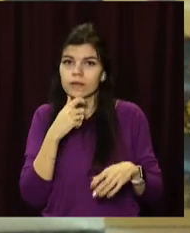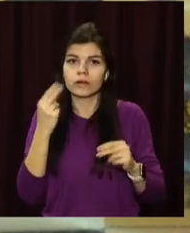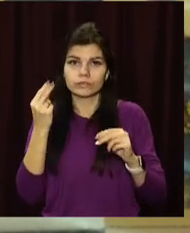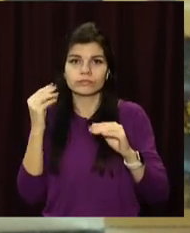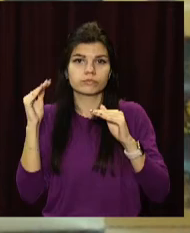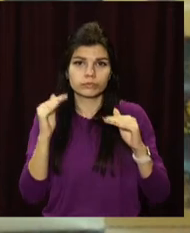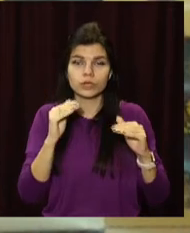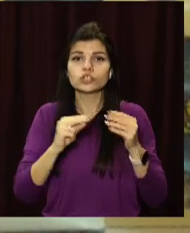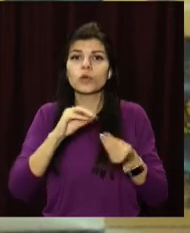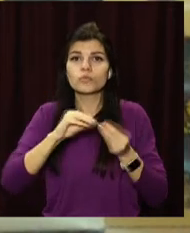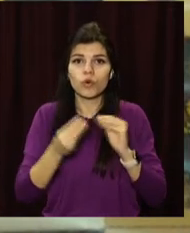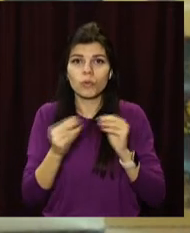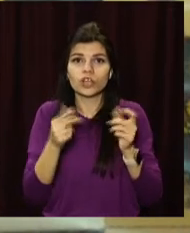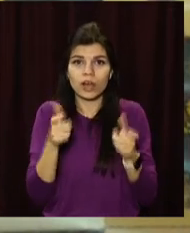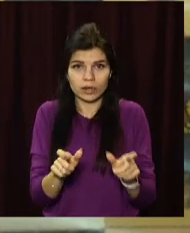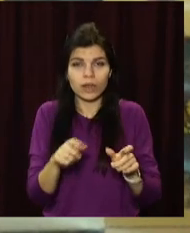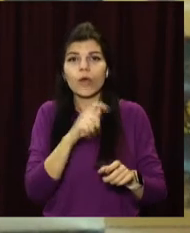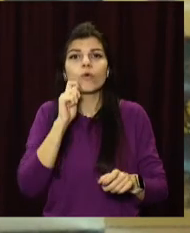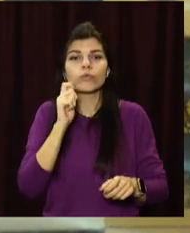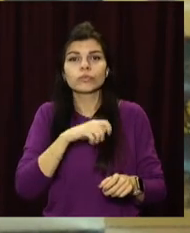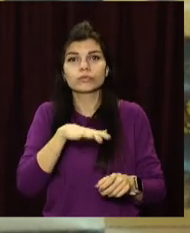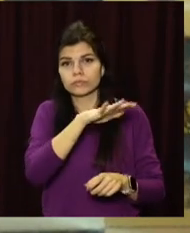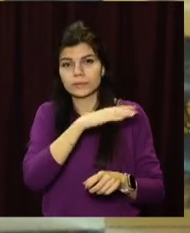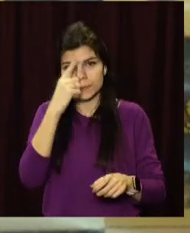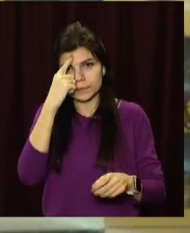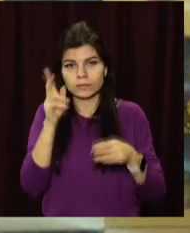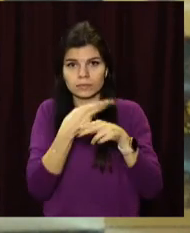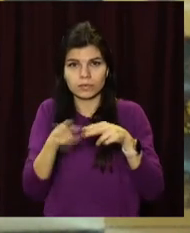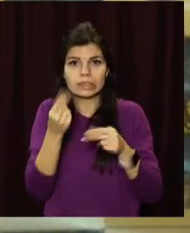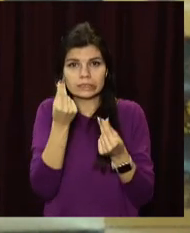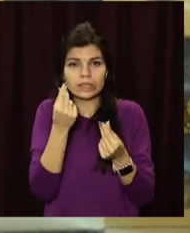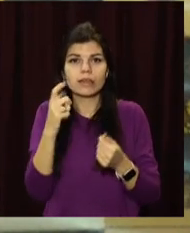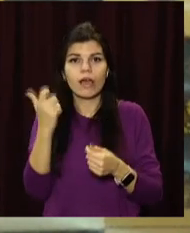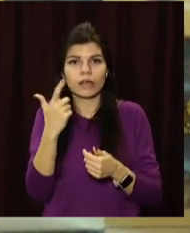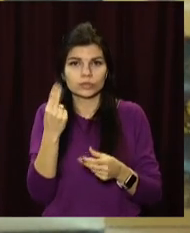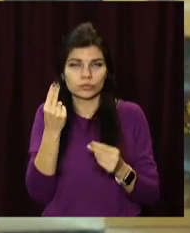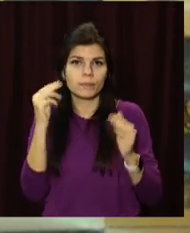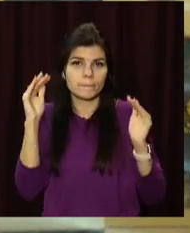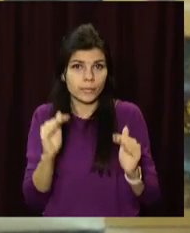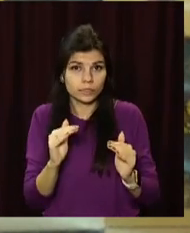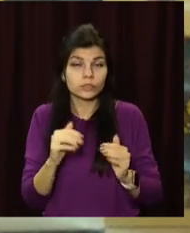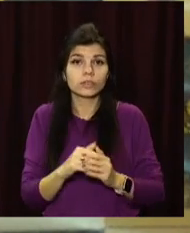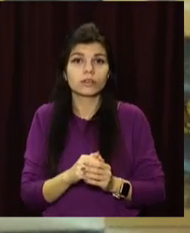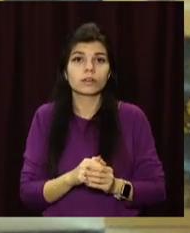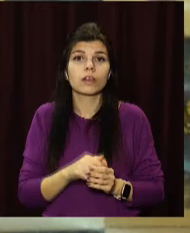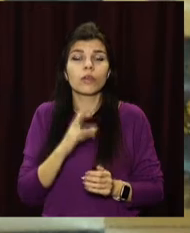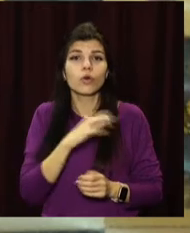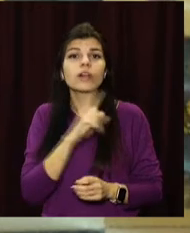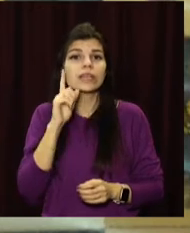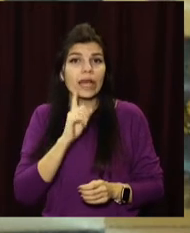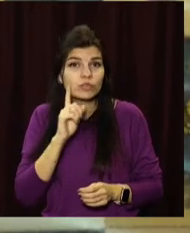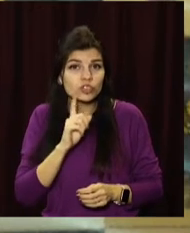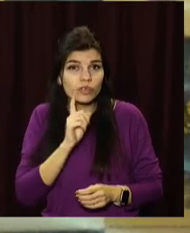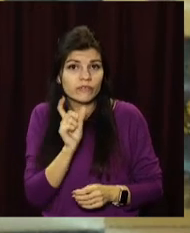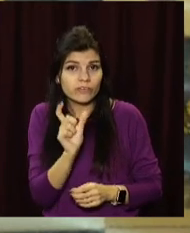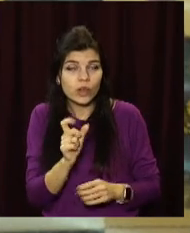ситуацію з карантином уряд запровадив державне регулювання цін на блакитне паливо. Однак держрегулювання тимчасове, його встановлять